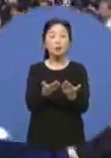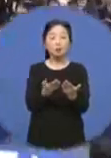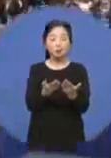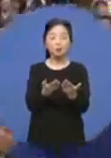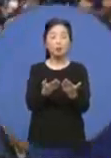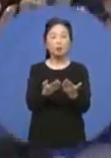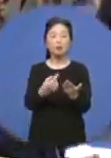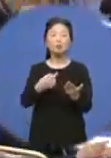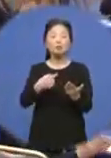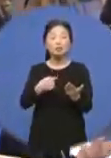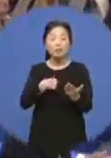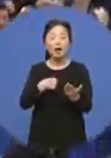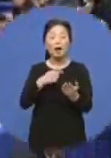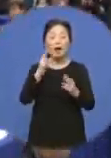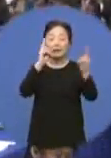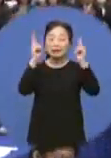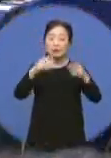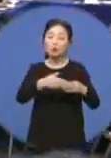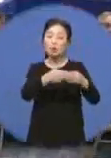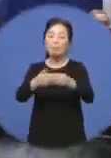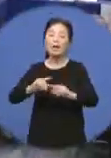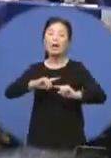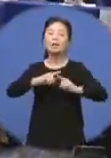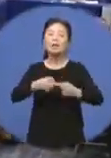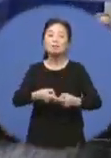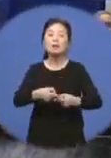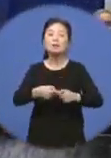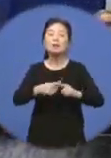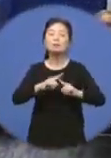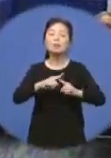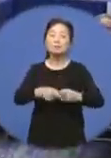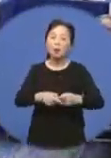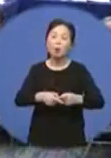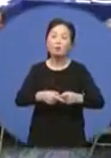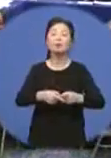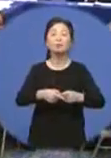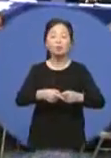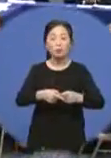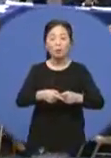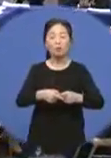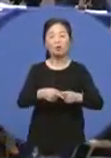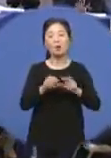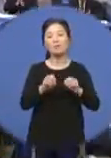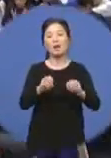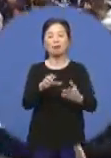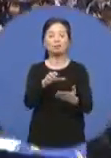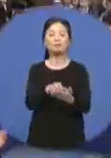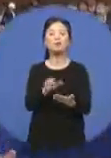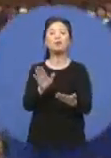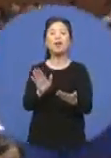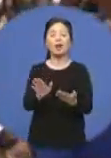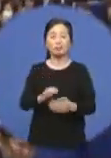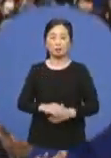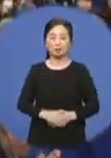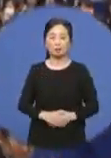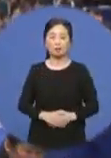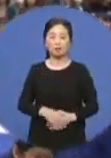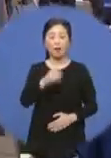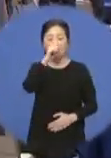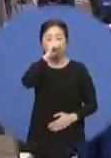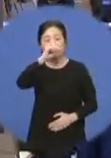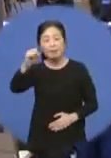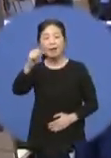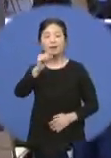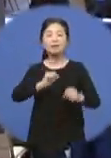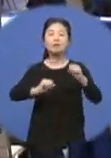ですよということをPR させてもらってます。でまたですね、優れた取り組みを行っている企